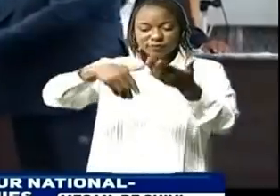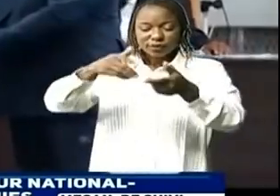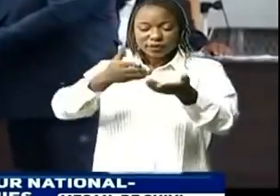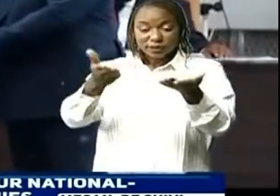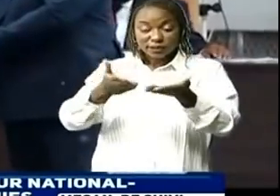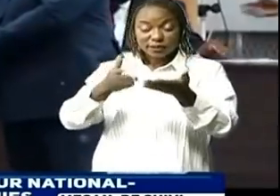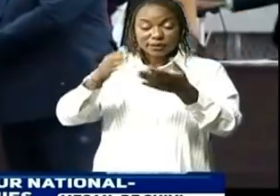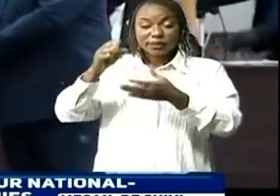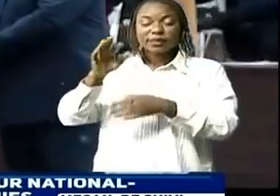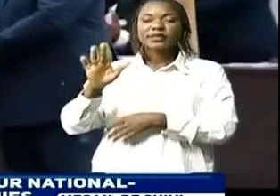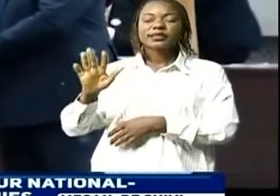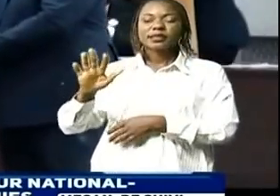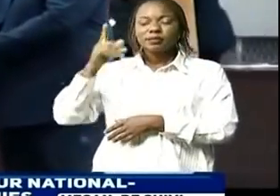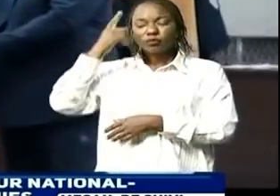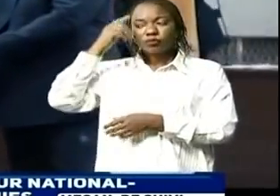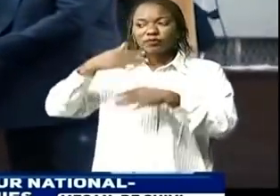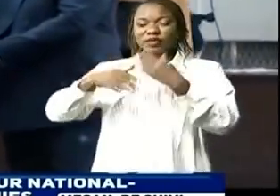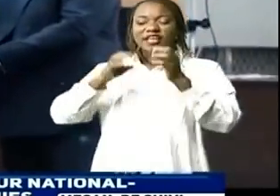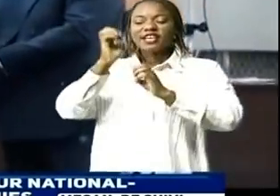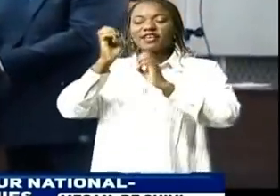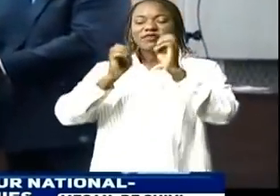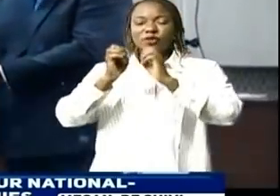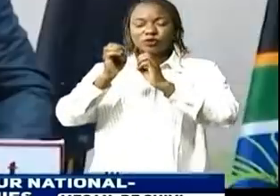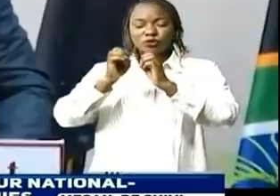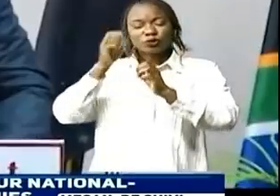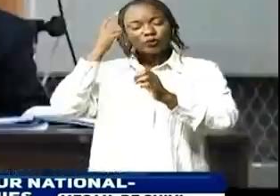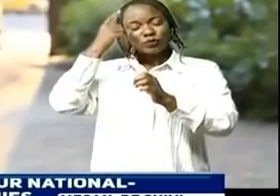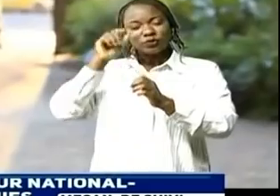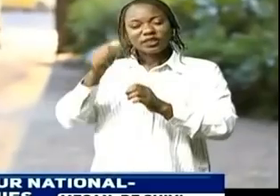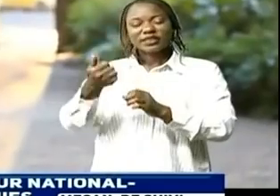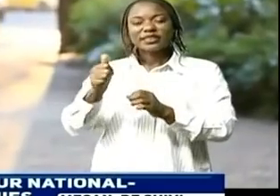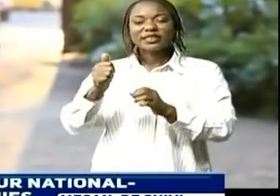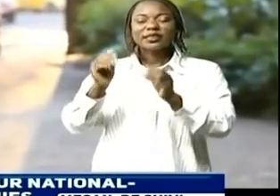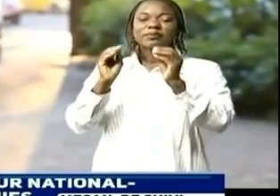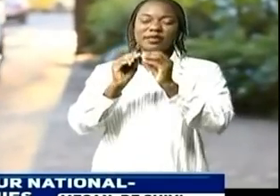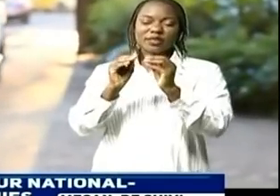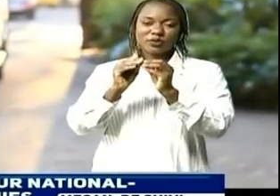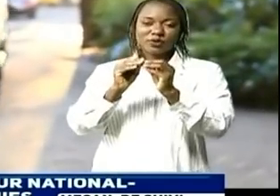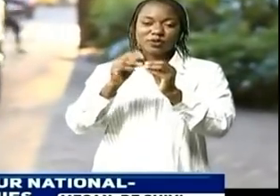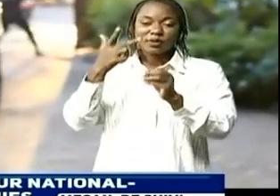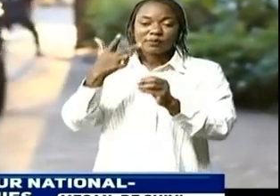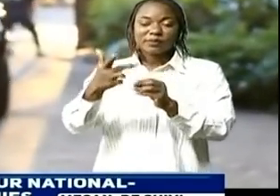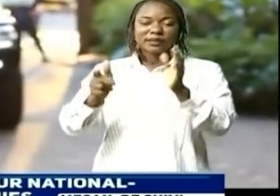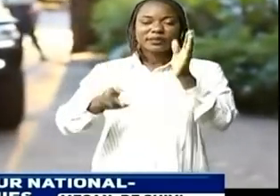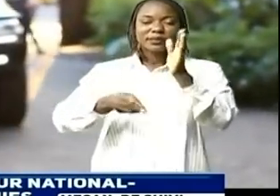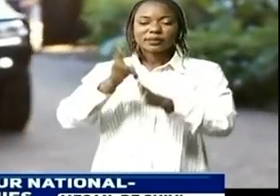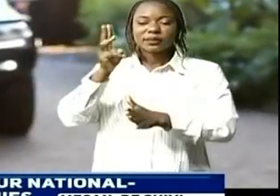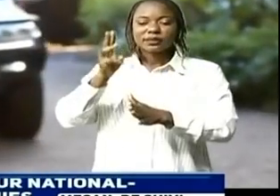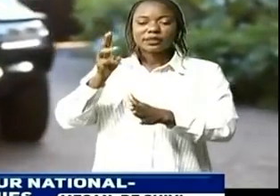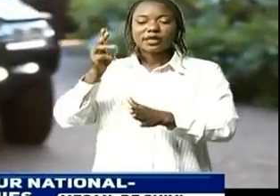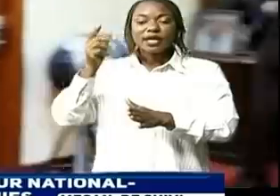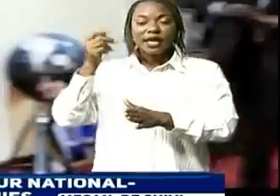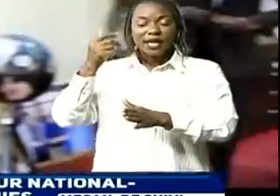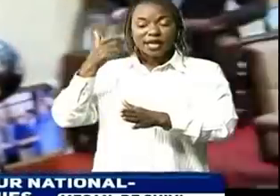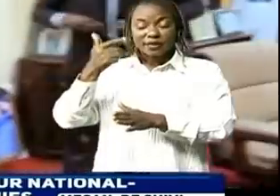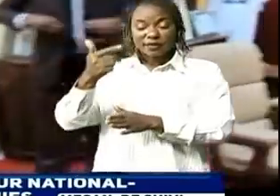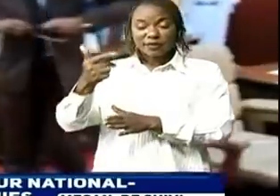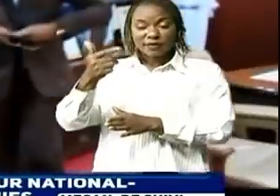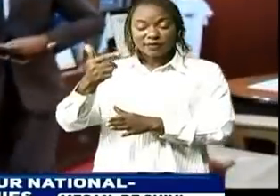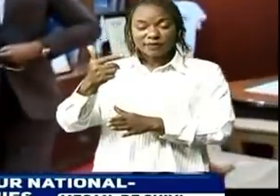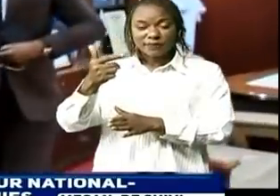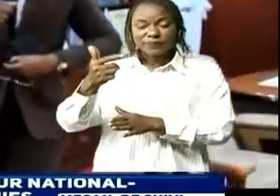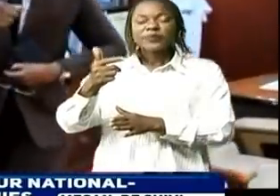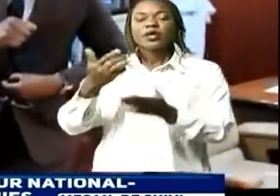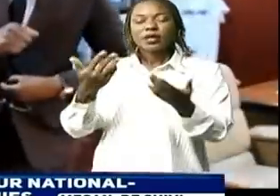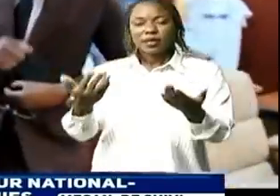une évaluation des différentes recommandations de ce 10e sommet. Ce mercredi 13 avril 2022, avec Claude Ibalanki et Colomba, aux